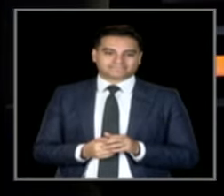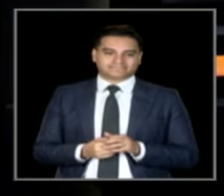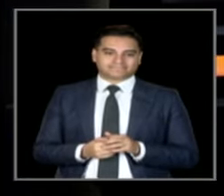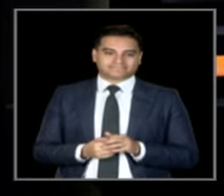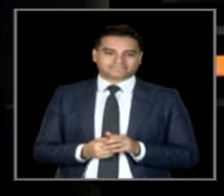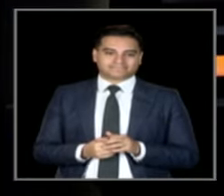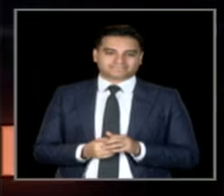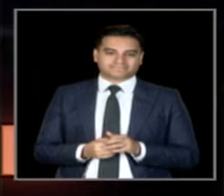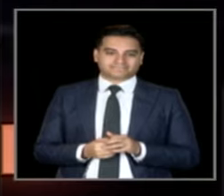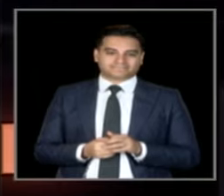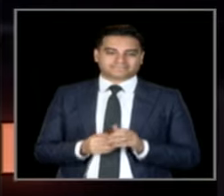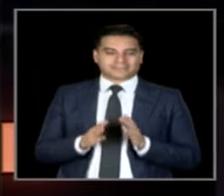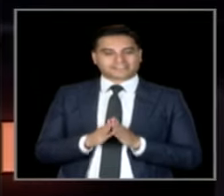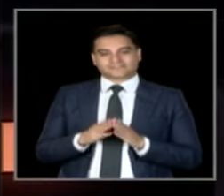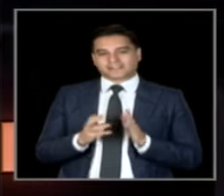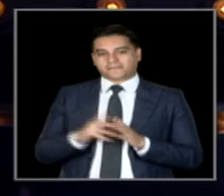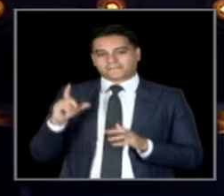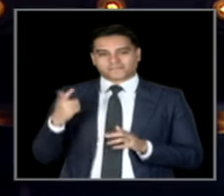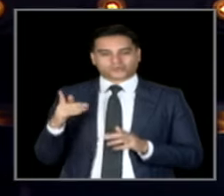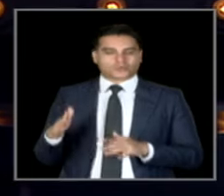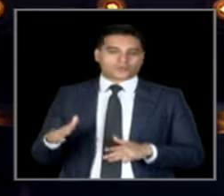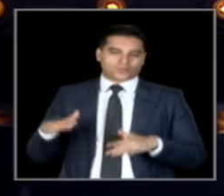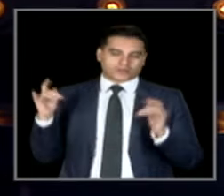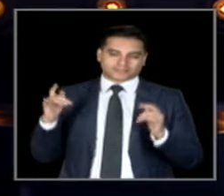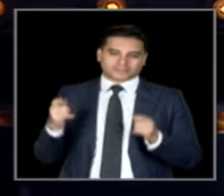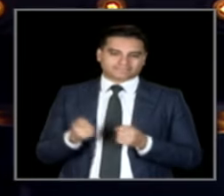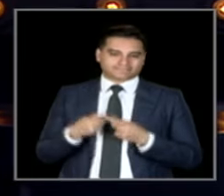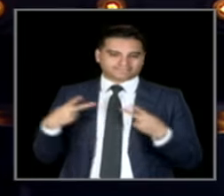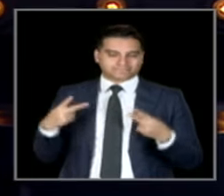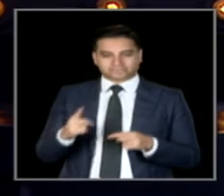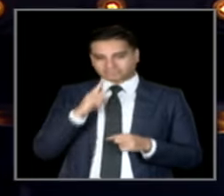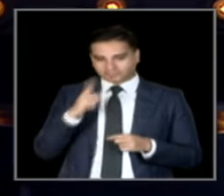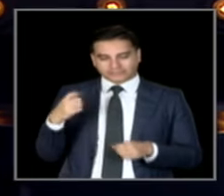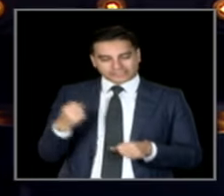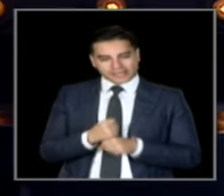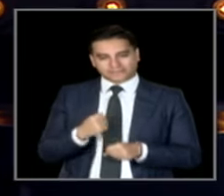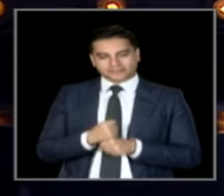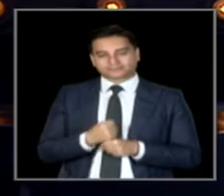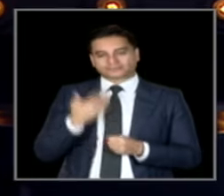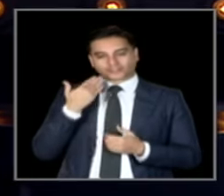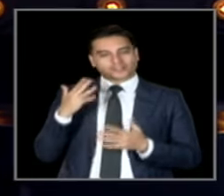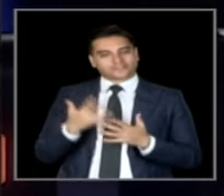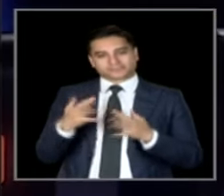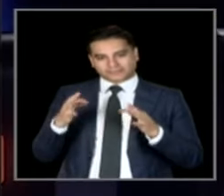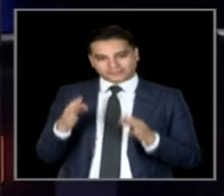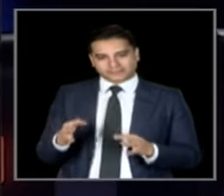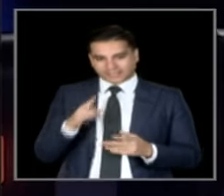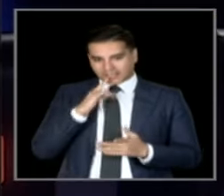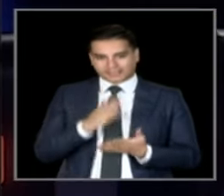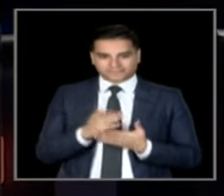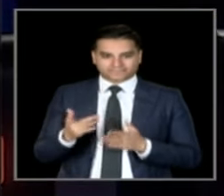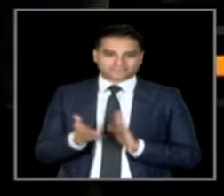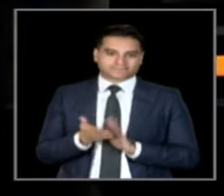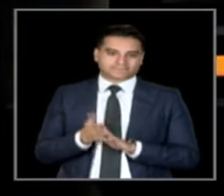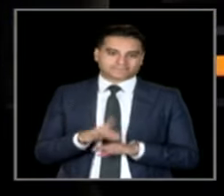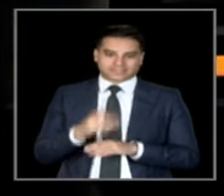للاسف الشديد جامعة المنصورة ودعت البطولة، ولكن انتوا عملتوا موسم عظيم. هارد